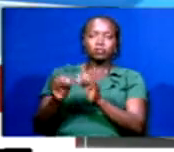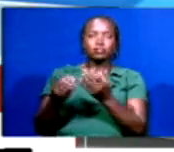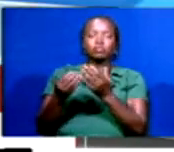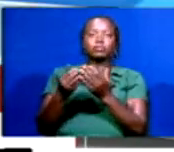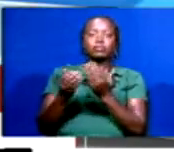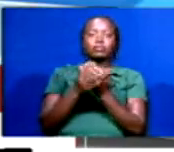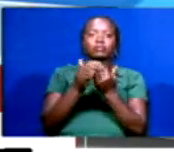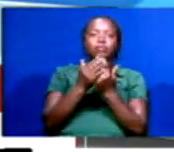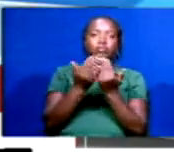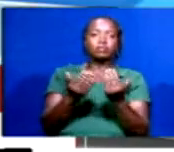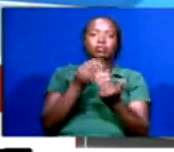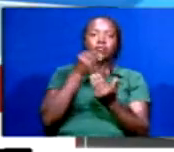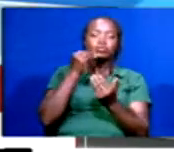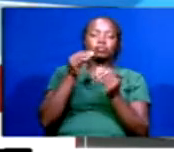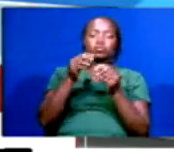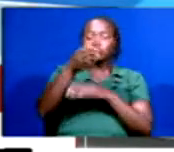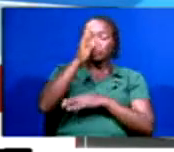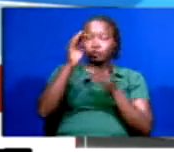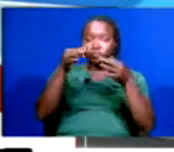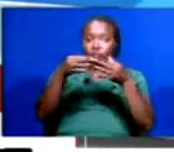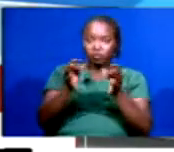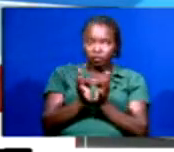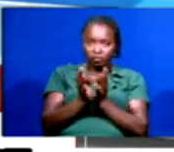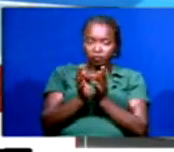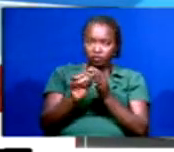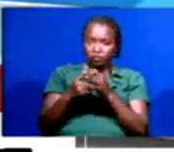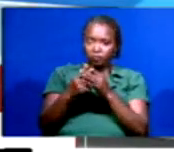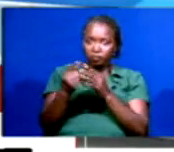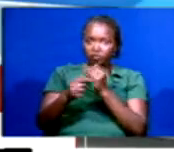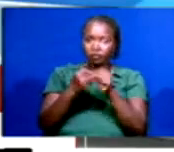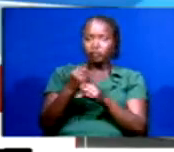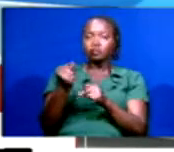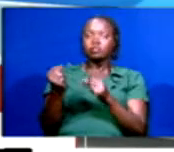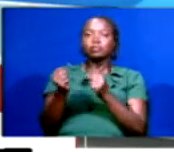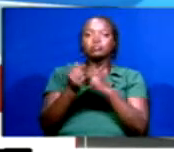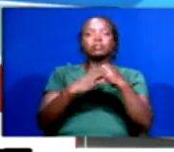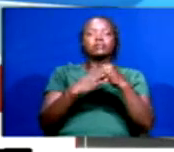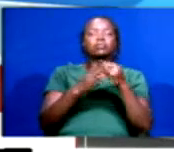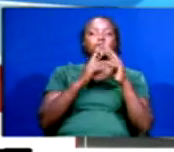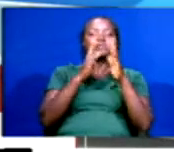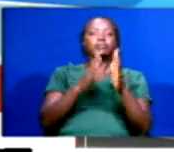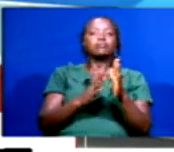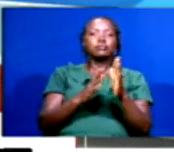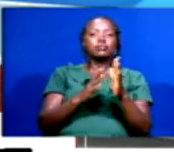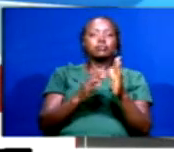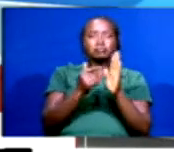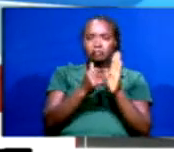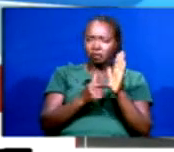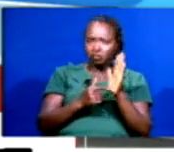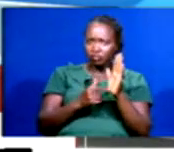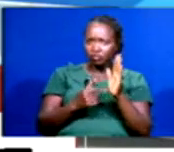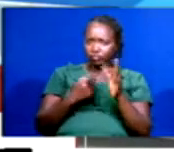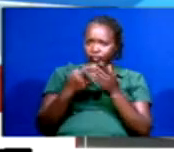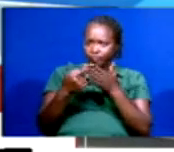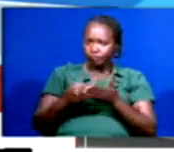makao ya watoto ya God's Family, kituo ambacho alikianzisha mwaka 2019. Mwana-habari wetu Caroline Mwende aliweza kuzungumza na